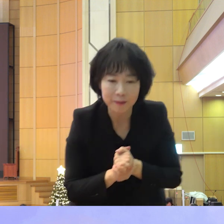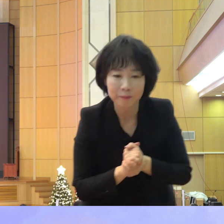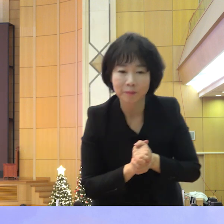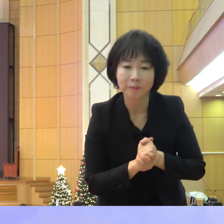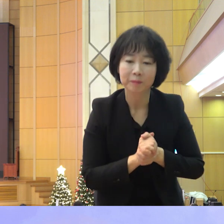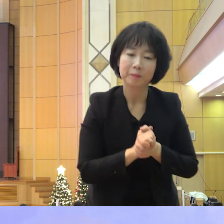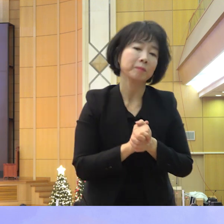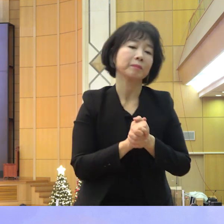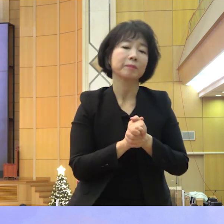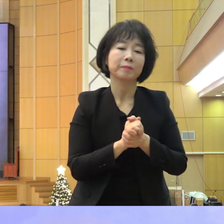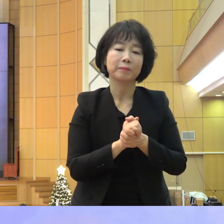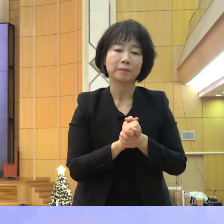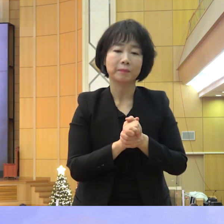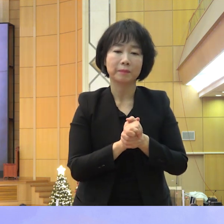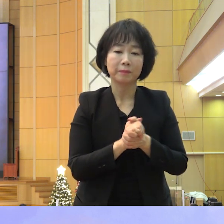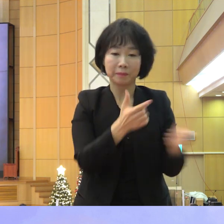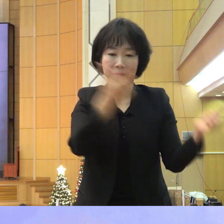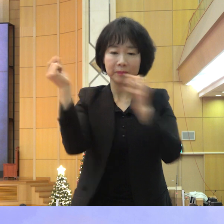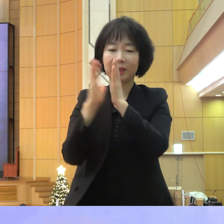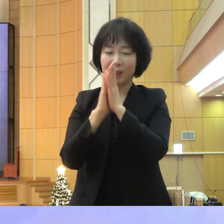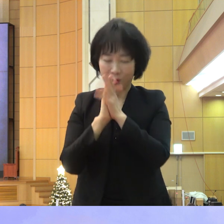아멘.